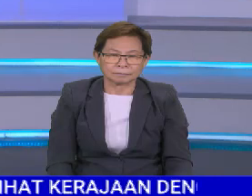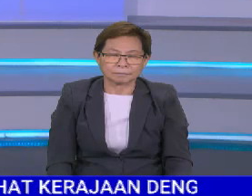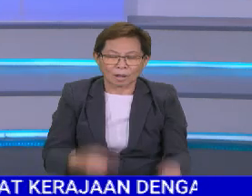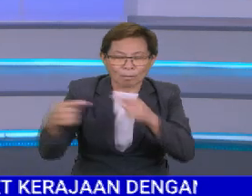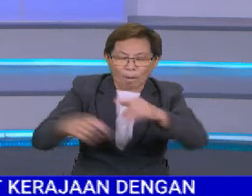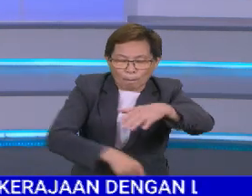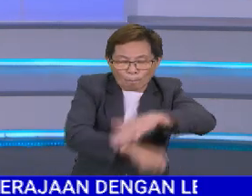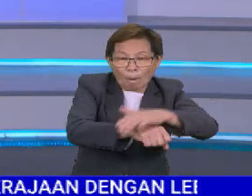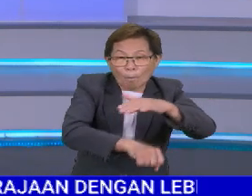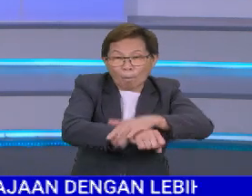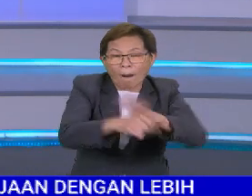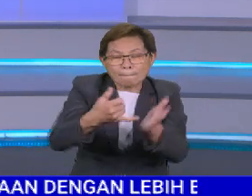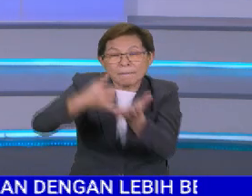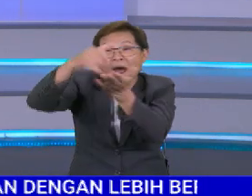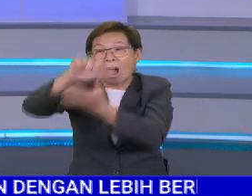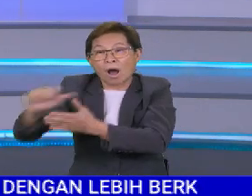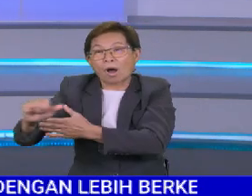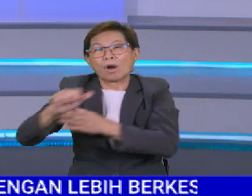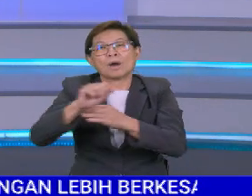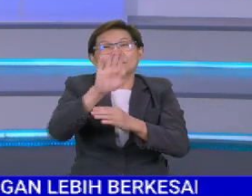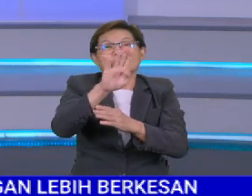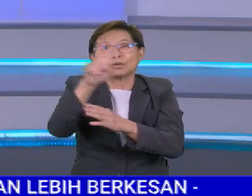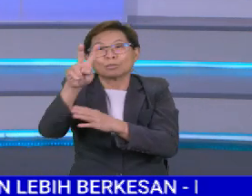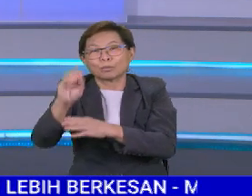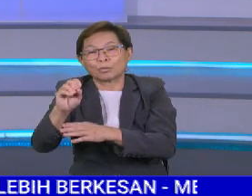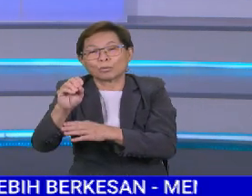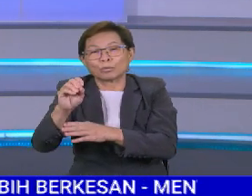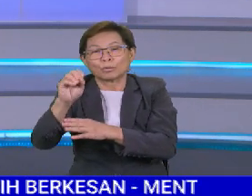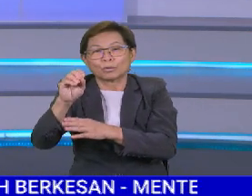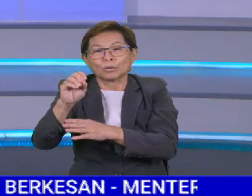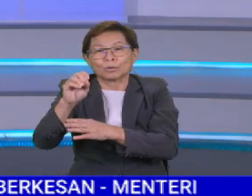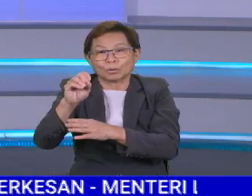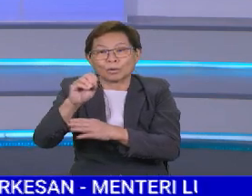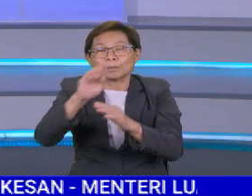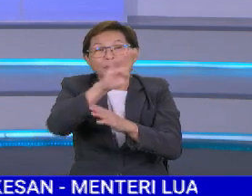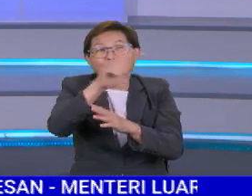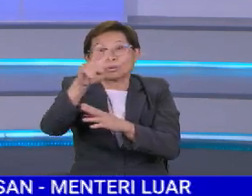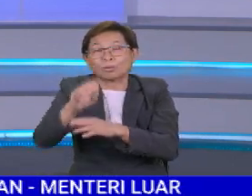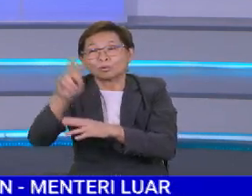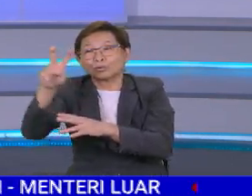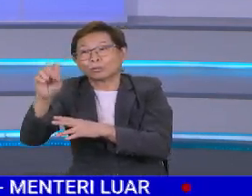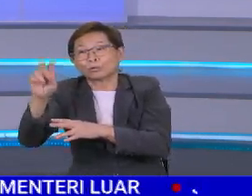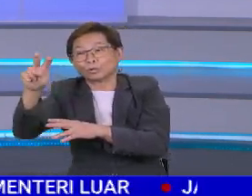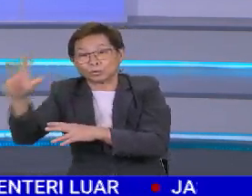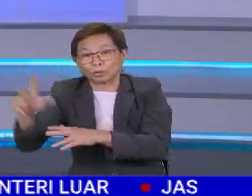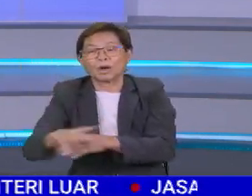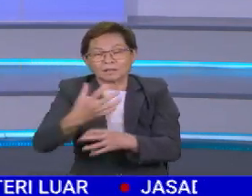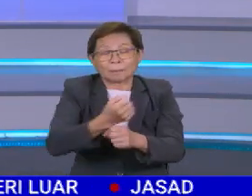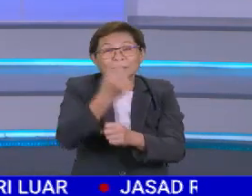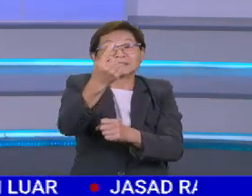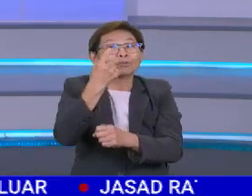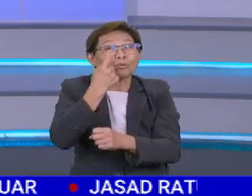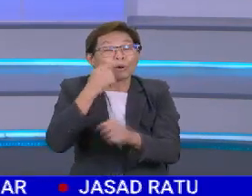Hai saya boleh pakai akan balik si Abi 20023 sekuat negara berjaya meraih satu mata padaasih